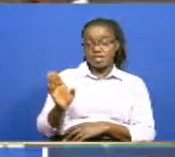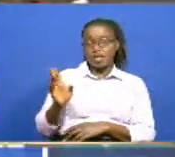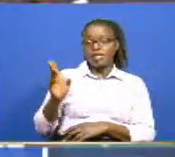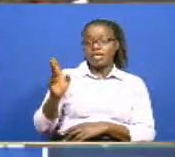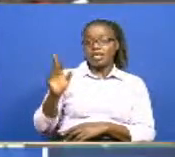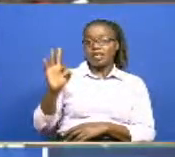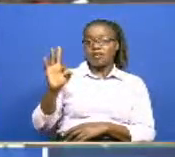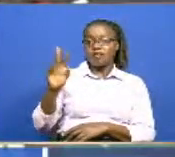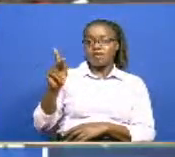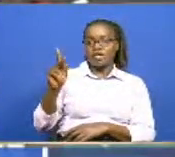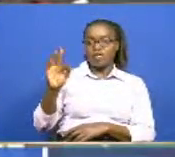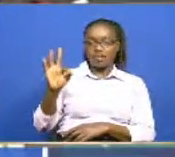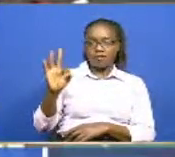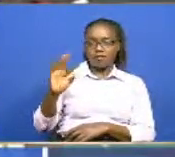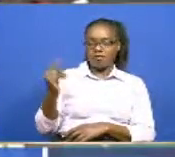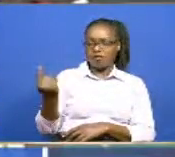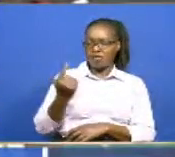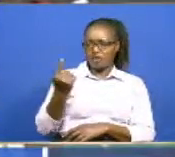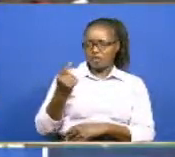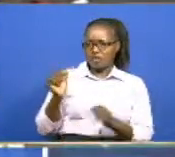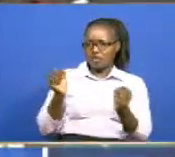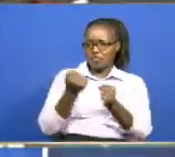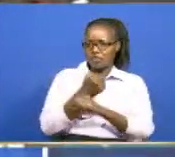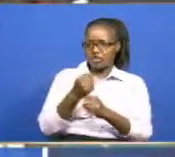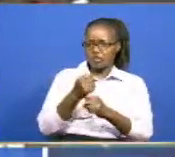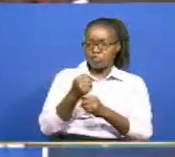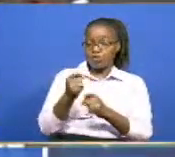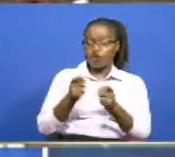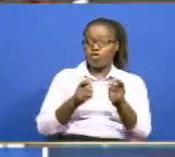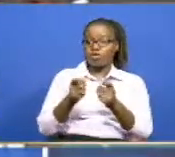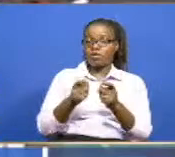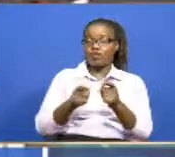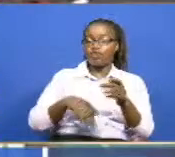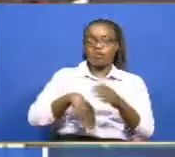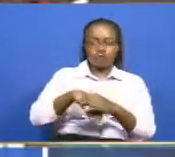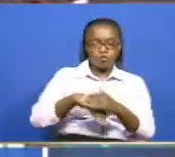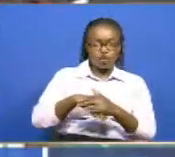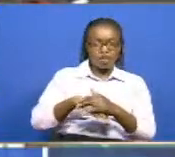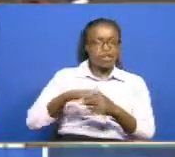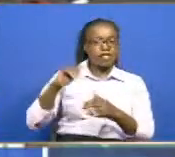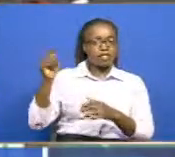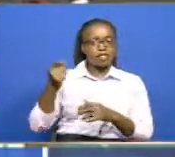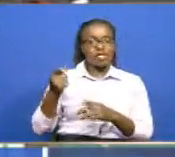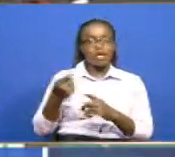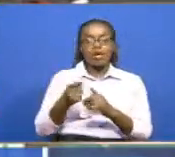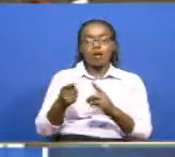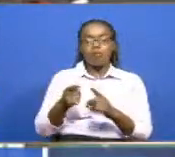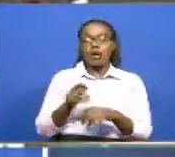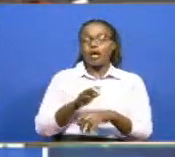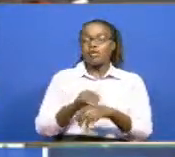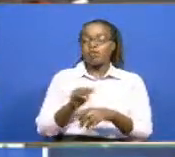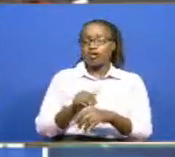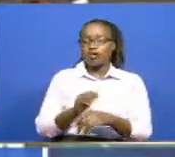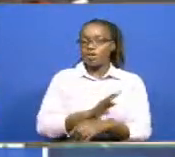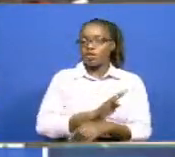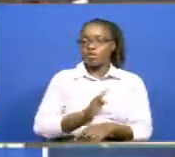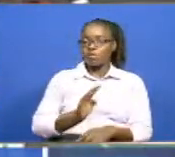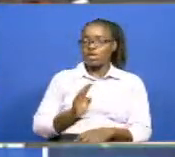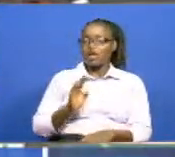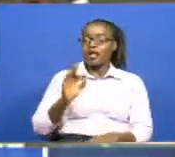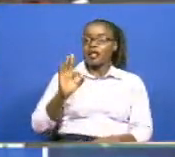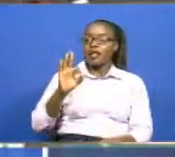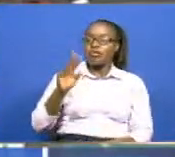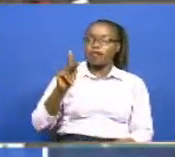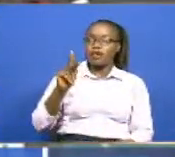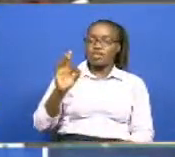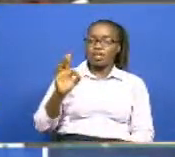wa kutosha kusimamia ligi ya soka humu nchini. Hata hivyo, Alila ametoa wito kwa bodi ya uchaguzi ya FKF kuchunguza madai ya hongo kwa wapiga